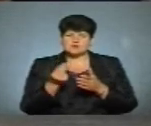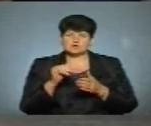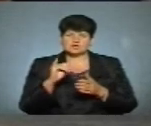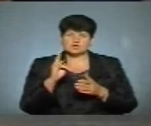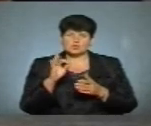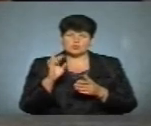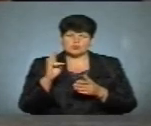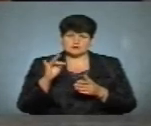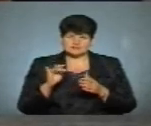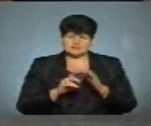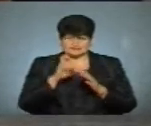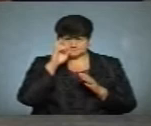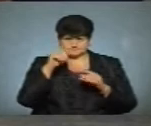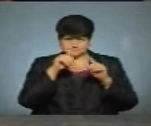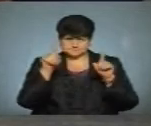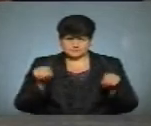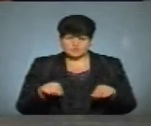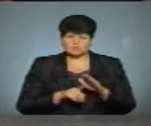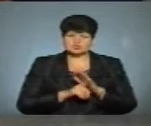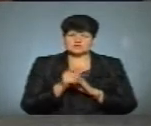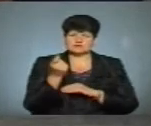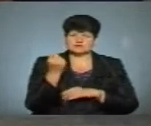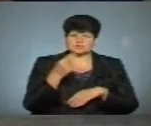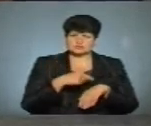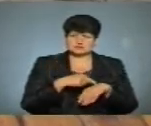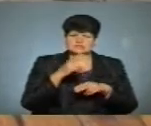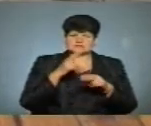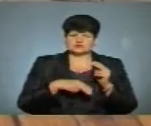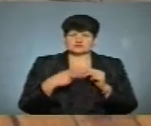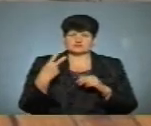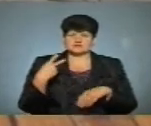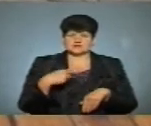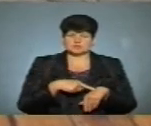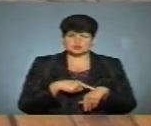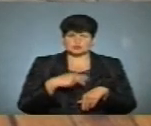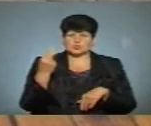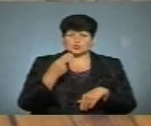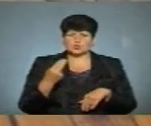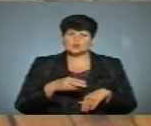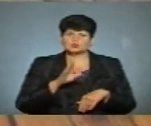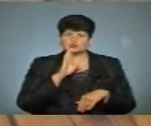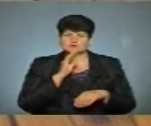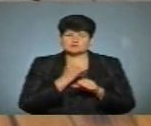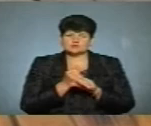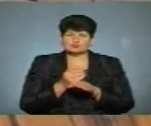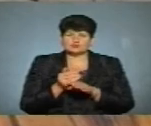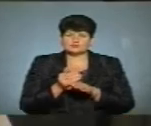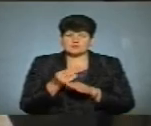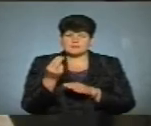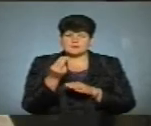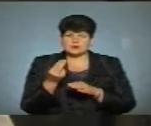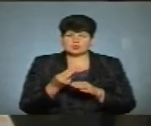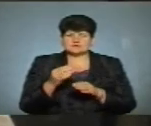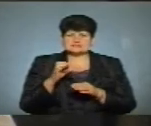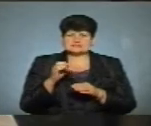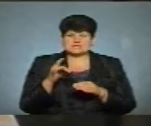роботу об 11-й годині і завершують о 20-й. Художниці працюють поетапно, малюють за